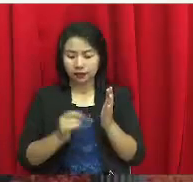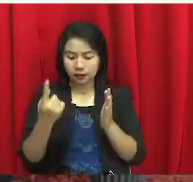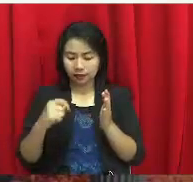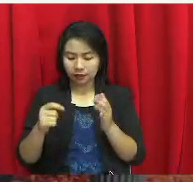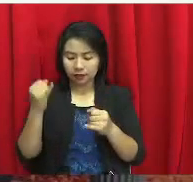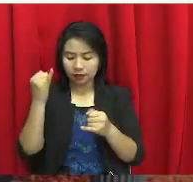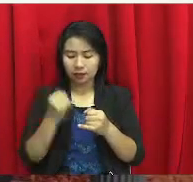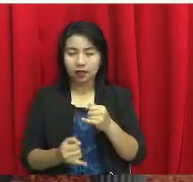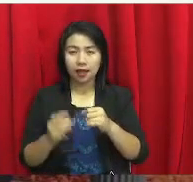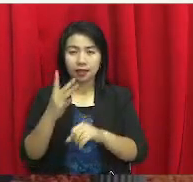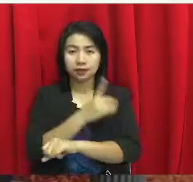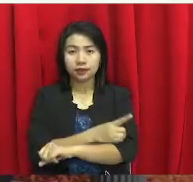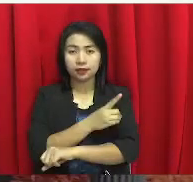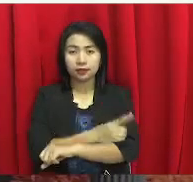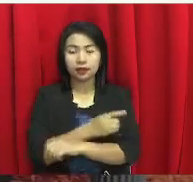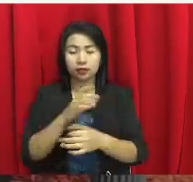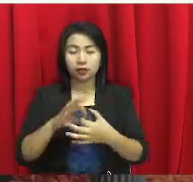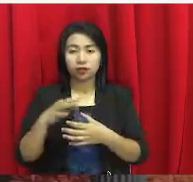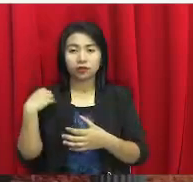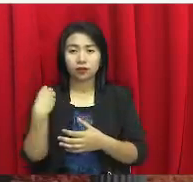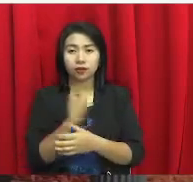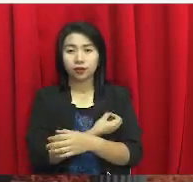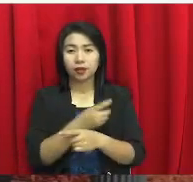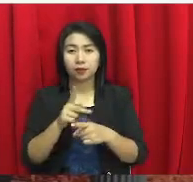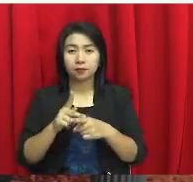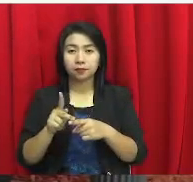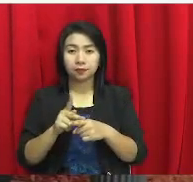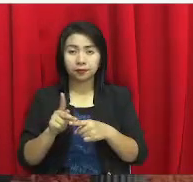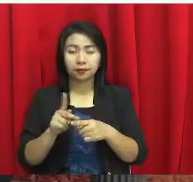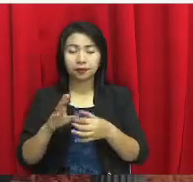episode for the standards regarding the principles of church growth.